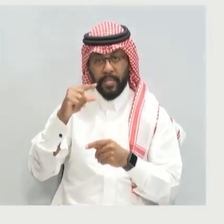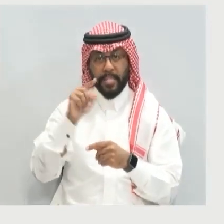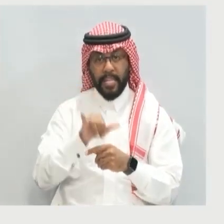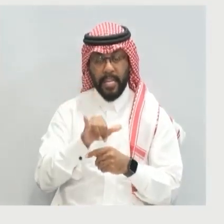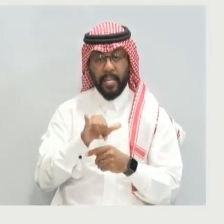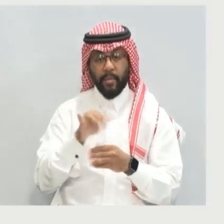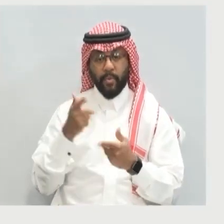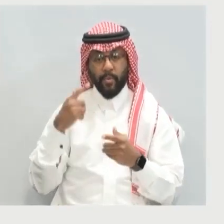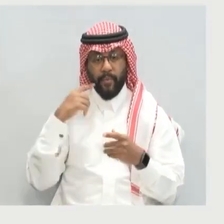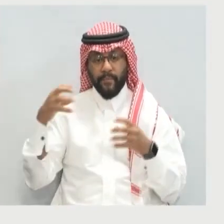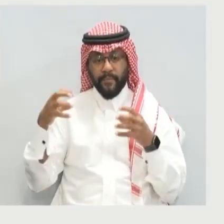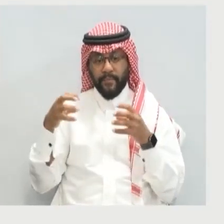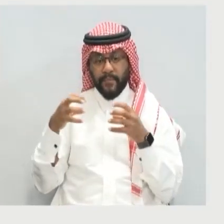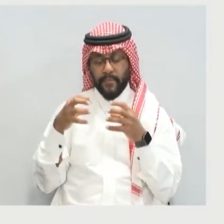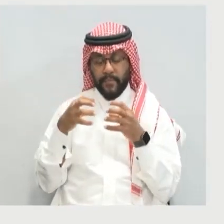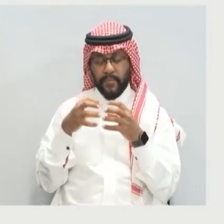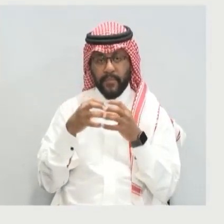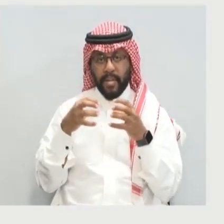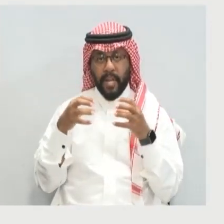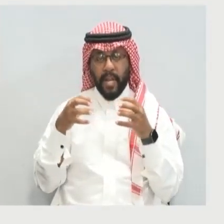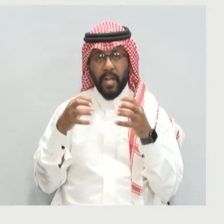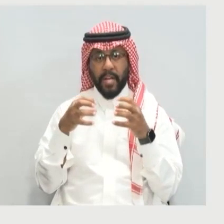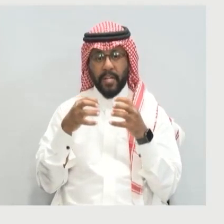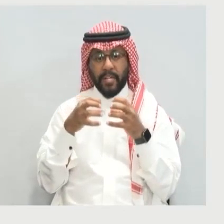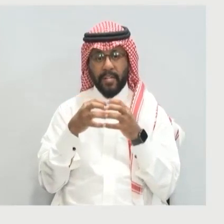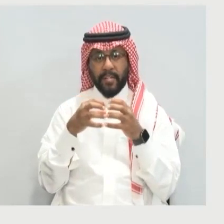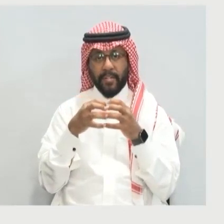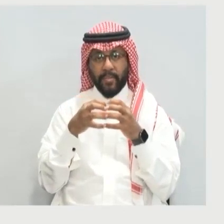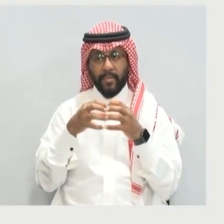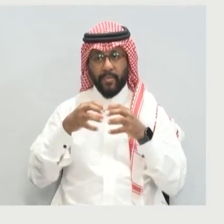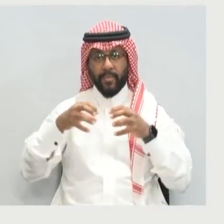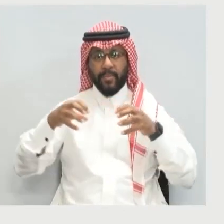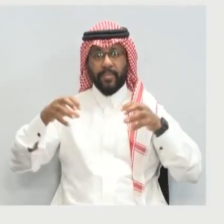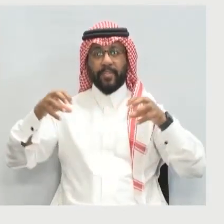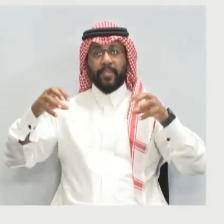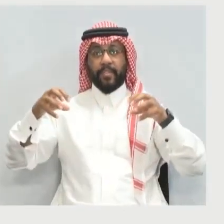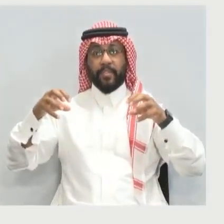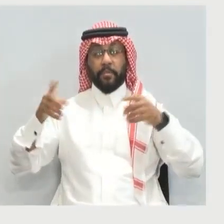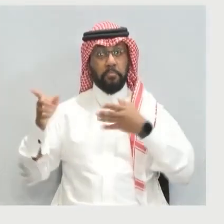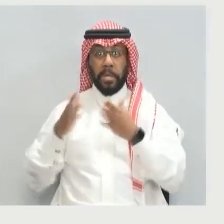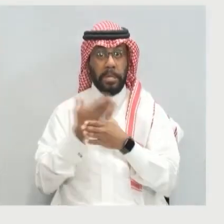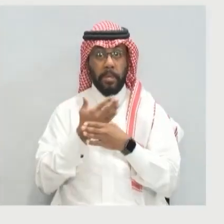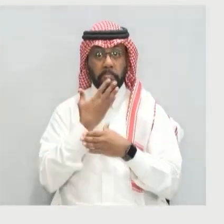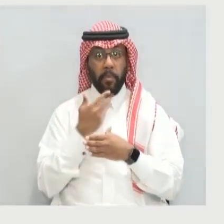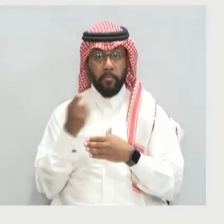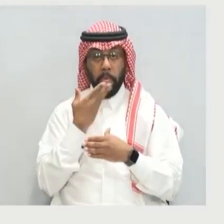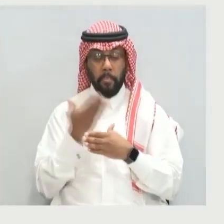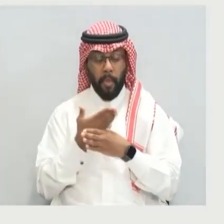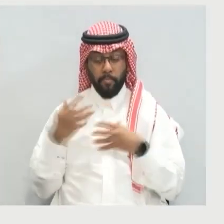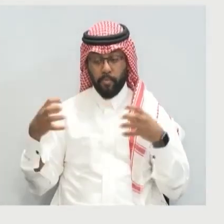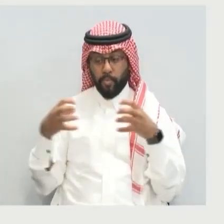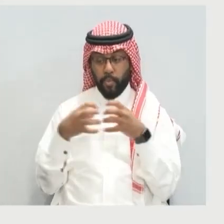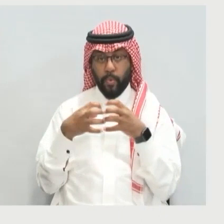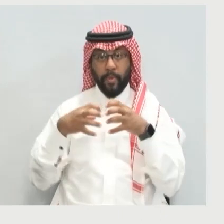الدي هنا حصل تصادم ولكن ارتداد بالرغم من ان الاتجاه كان صحيح بالرغم من ان الاتجاه كان